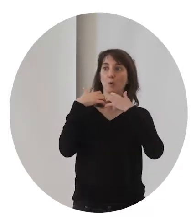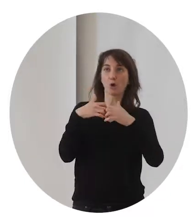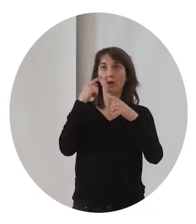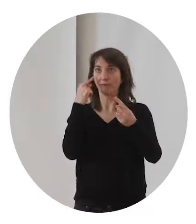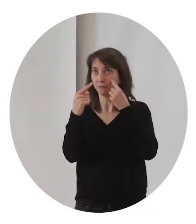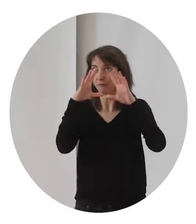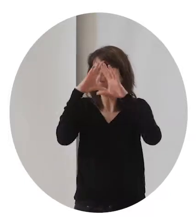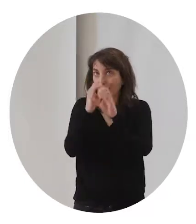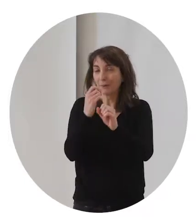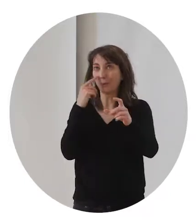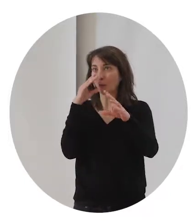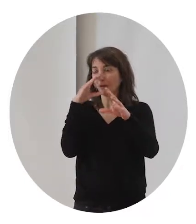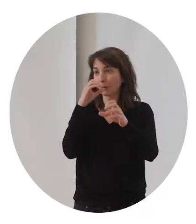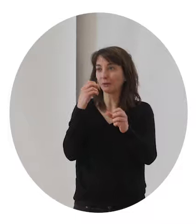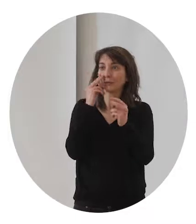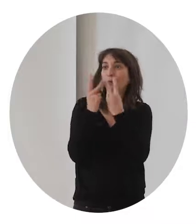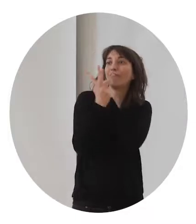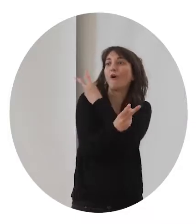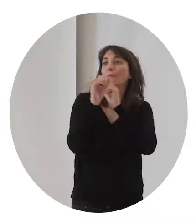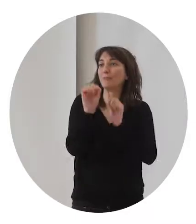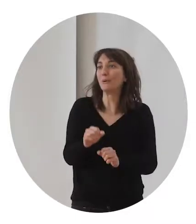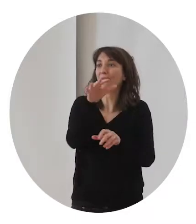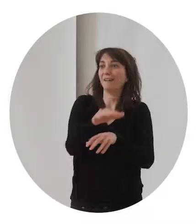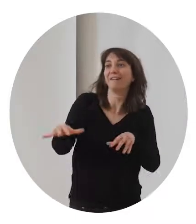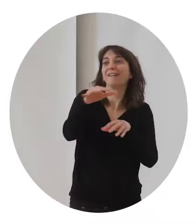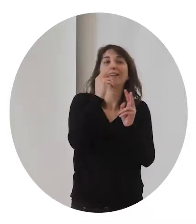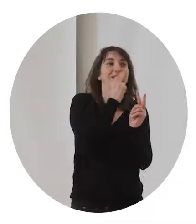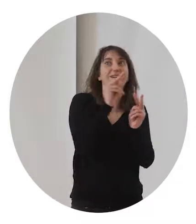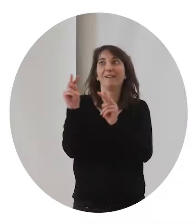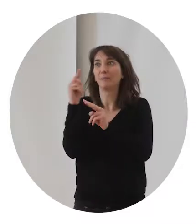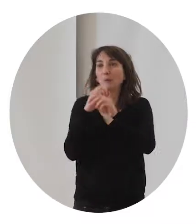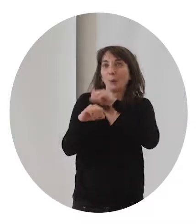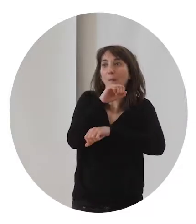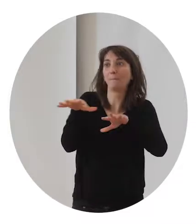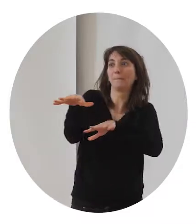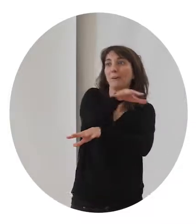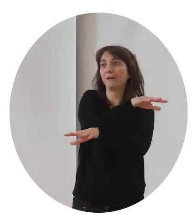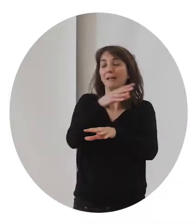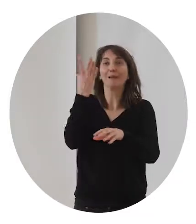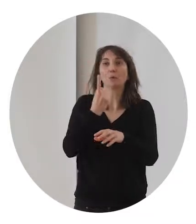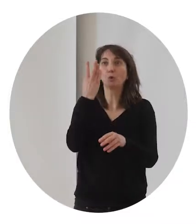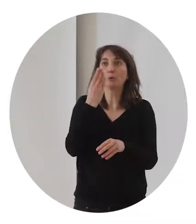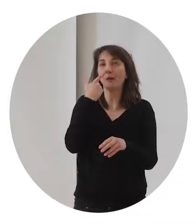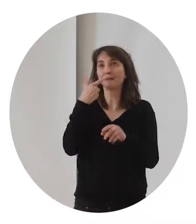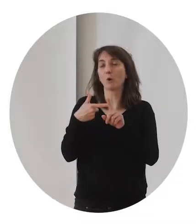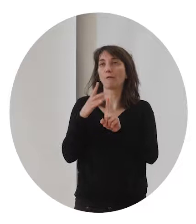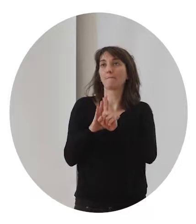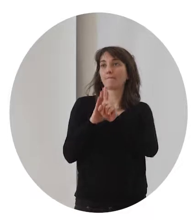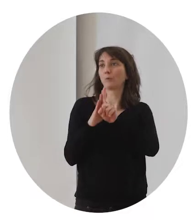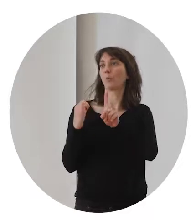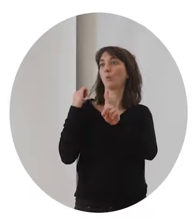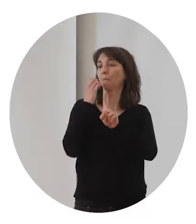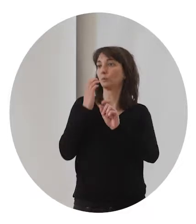et aussi au niveau visuel, regarder vraiment ce qui se trouve autour de lui. Il y a vraiment ce besoin constant